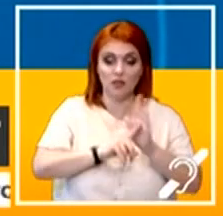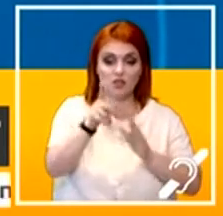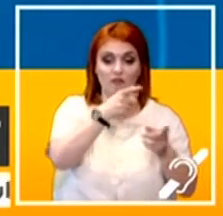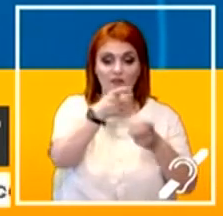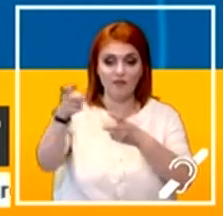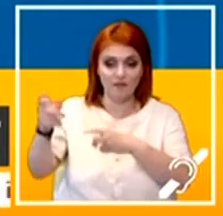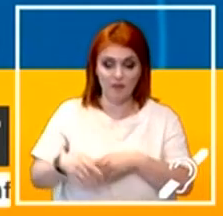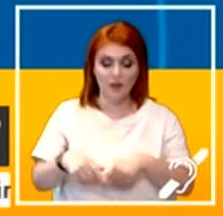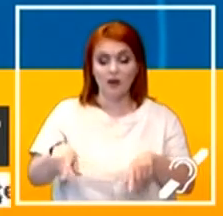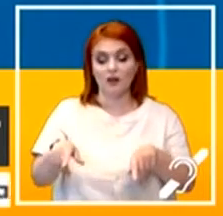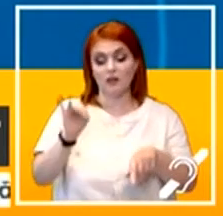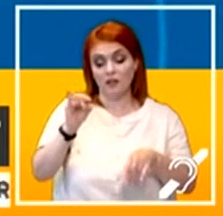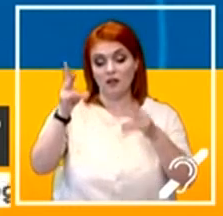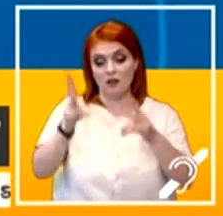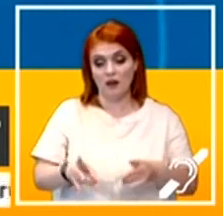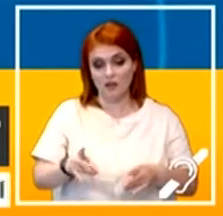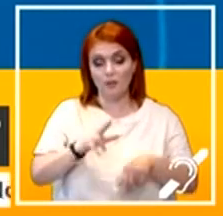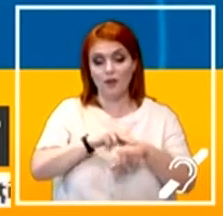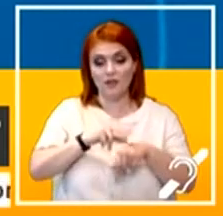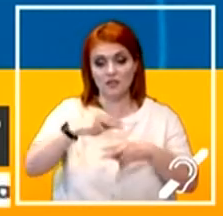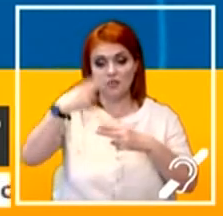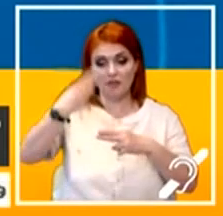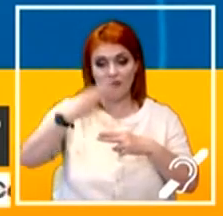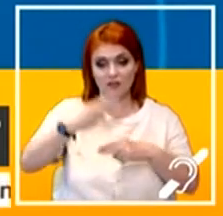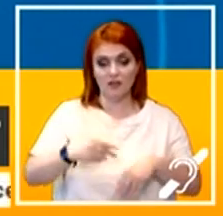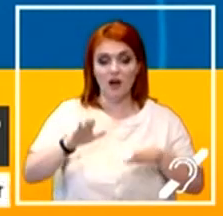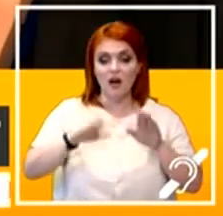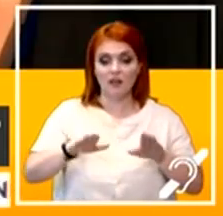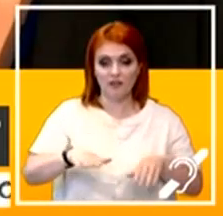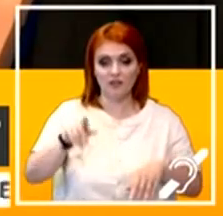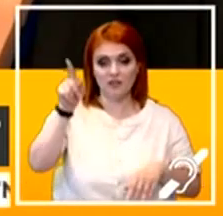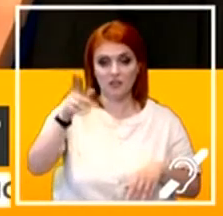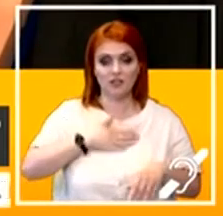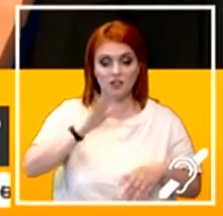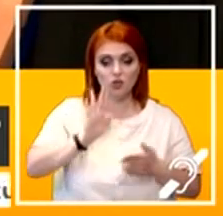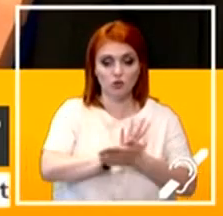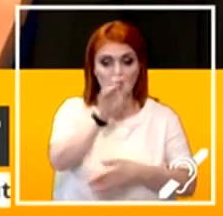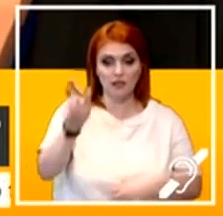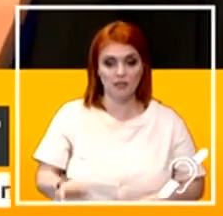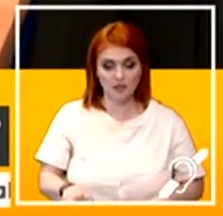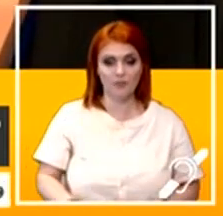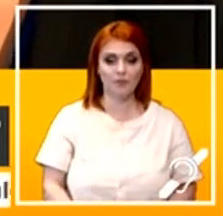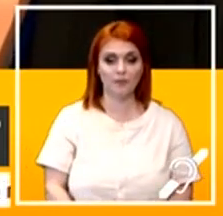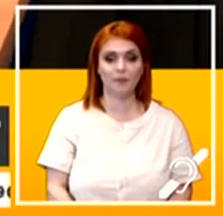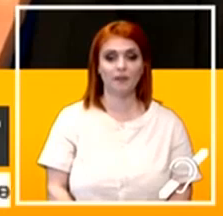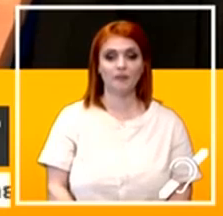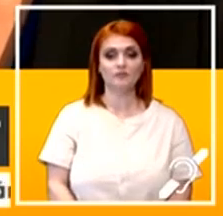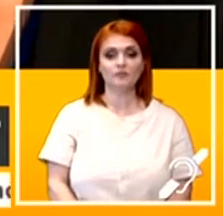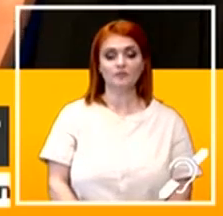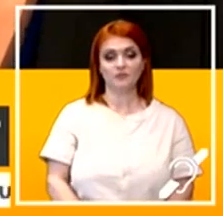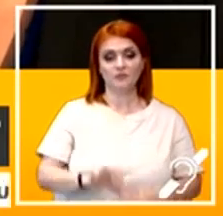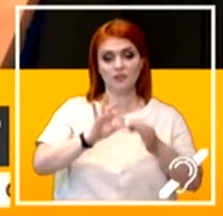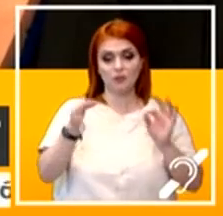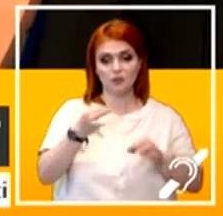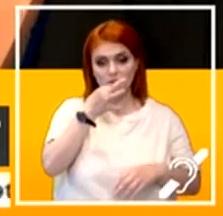focuri, rănind astfel un polițist de frontieră. La fața locului este și colega noastră, Angelina Ungureanu, care ne spune mai